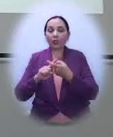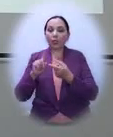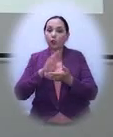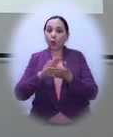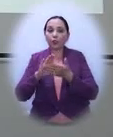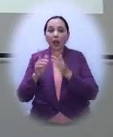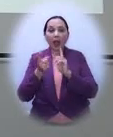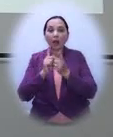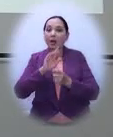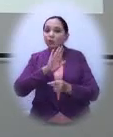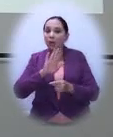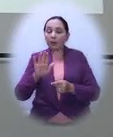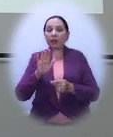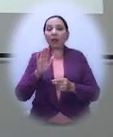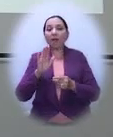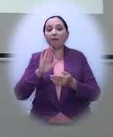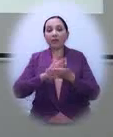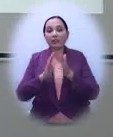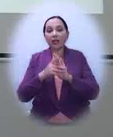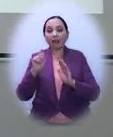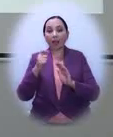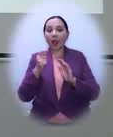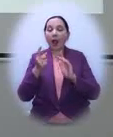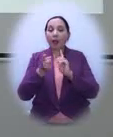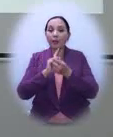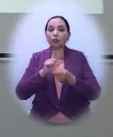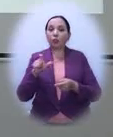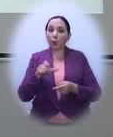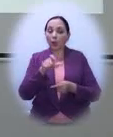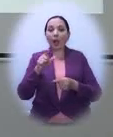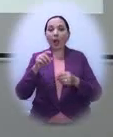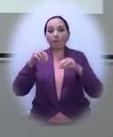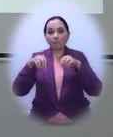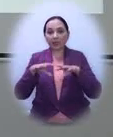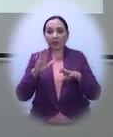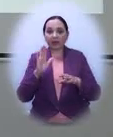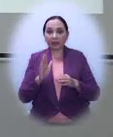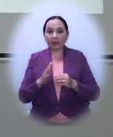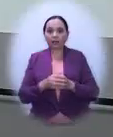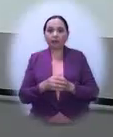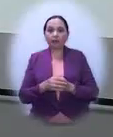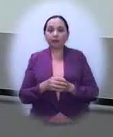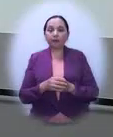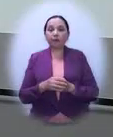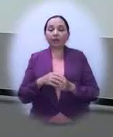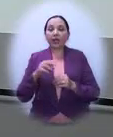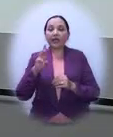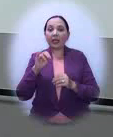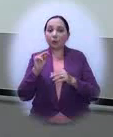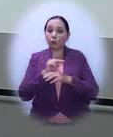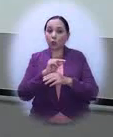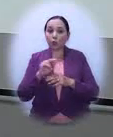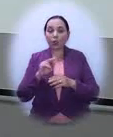tozalab almashtirilmaydi, vaziyatlar kaliti almashtirish yo'li bilan bartaraf etiladi.